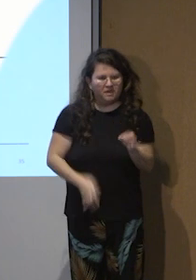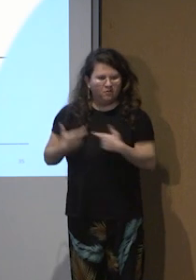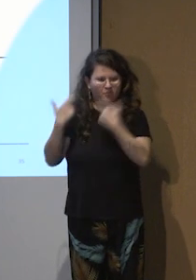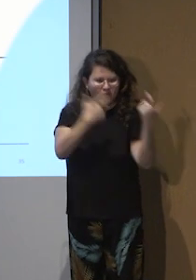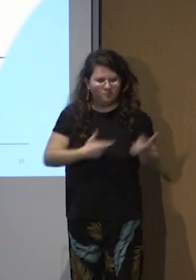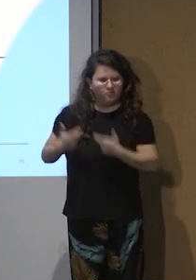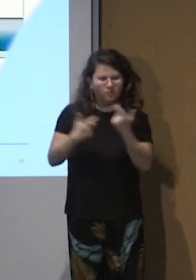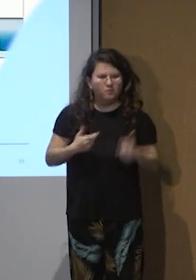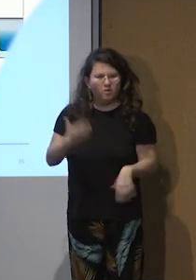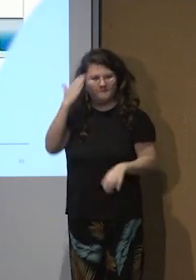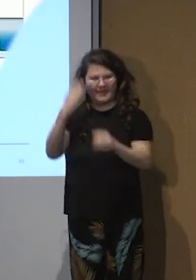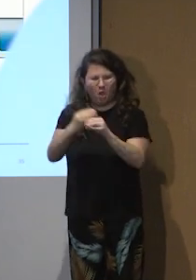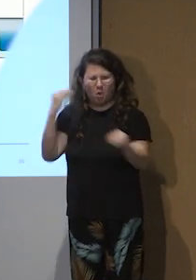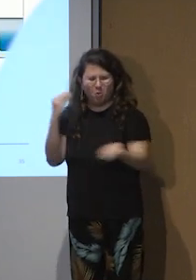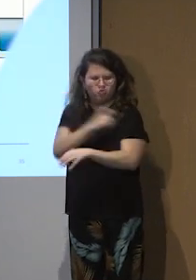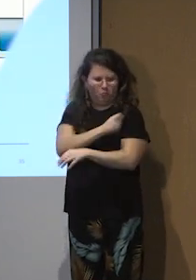l'effort.